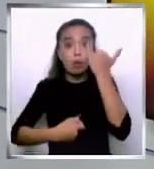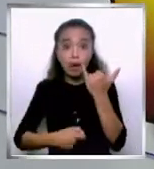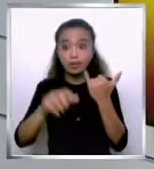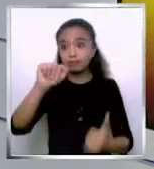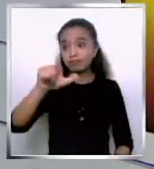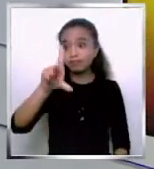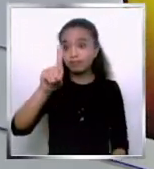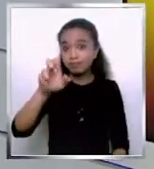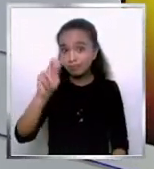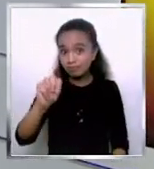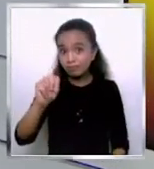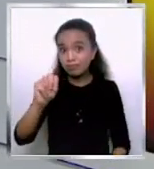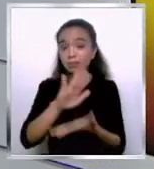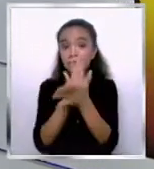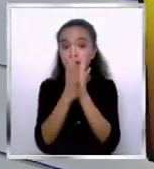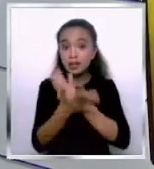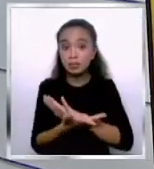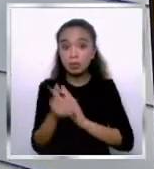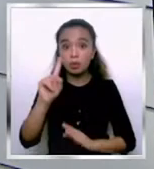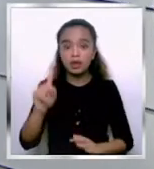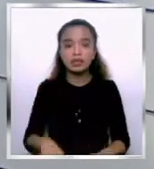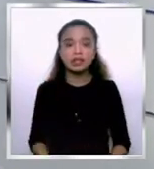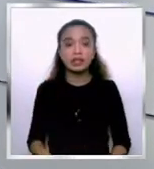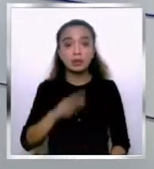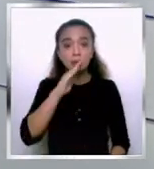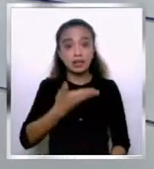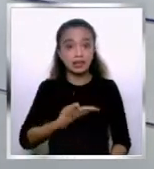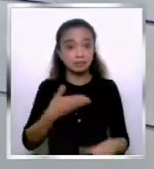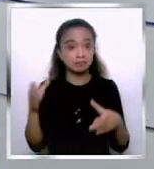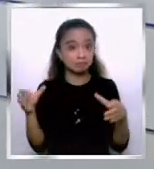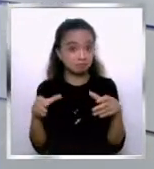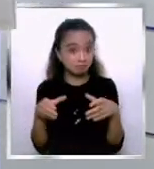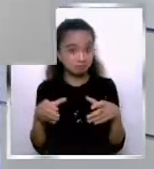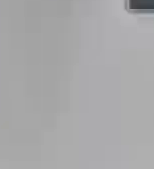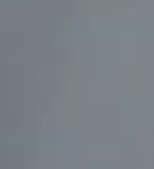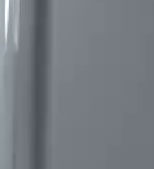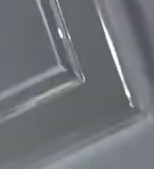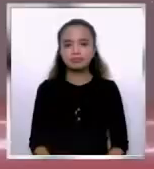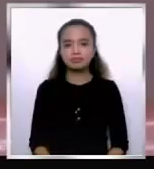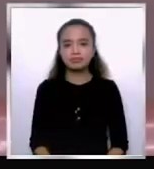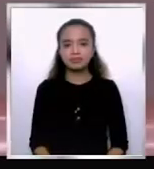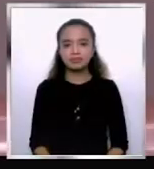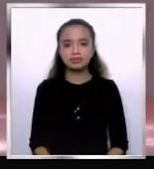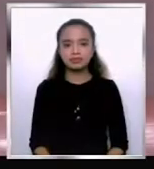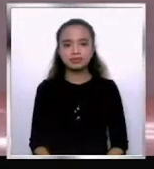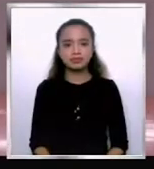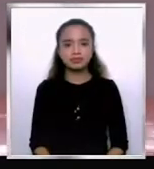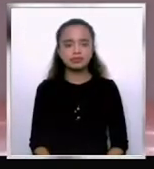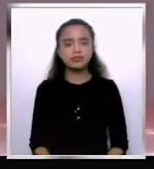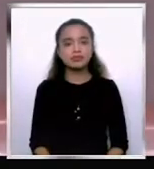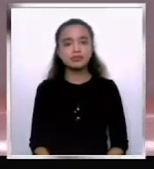tumatayo rin daw bilang welcoming committee. Makichika kay Lars Santiago.